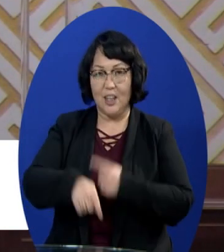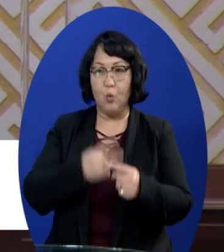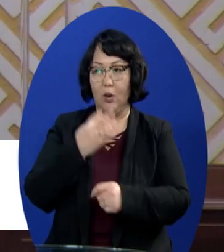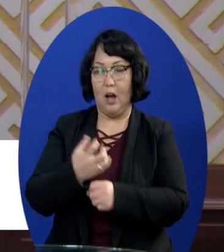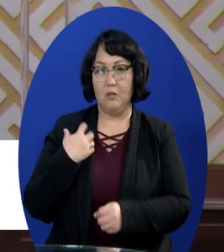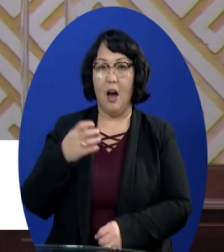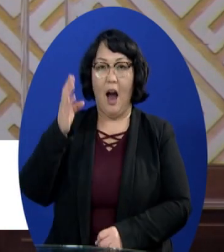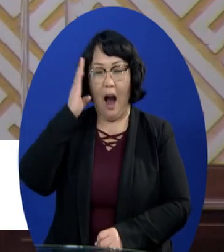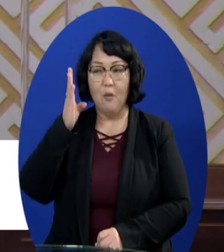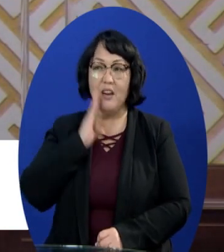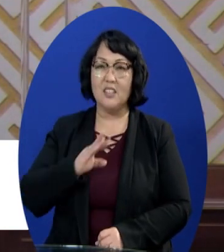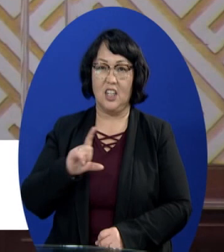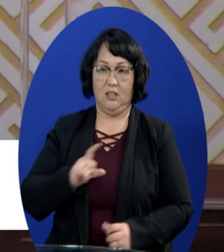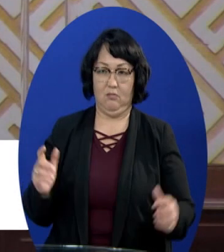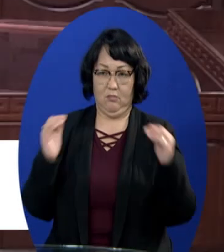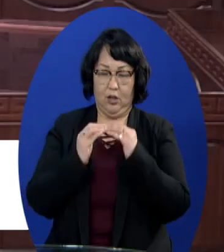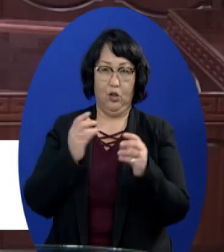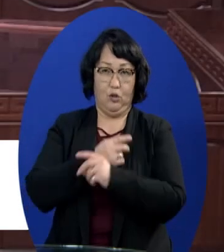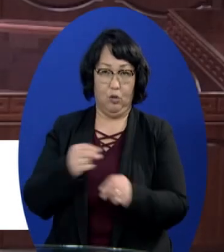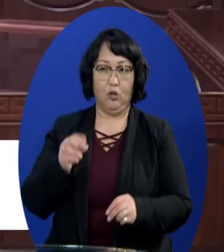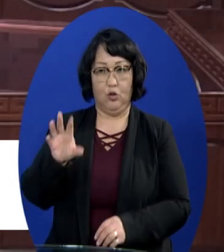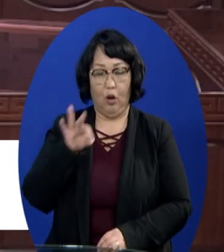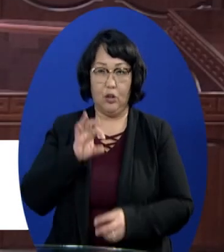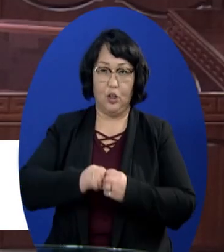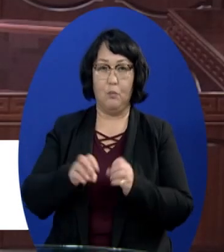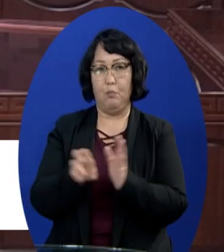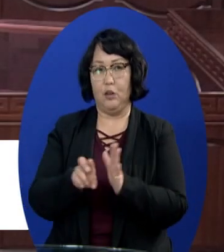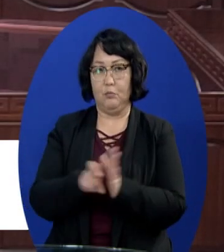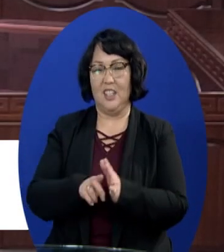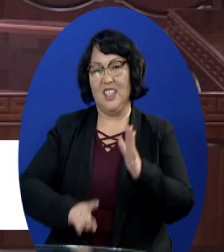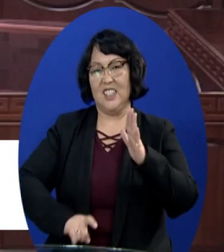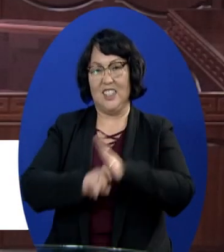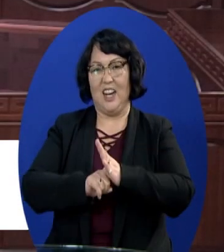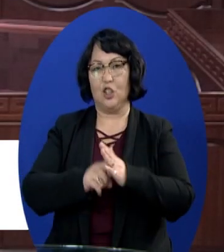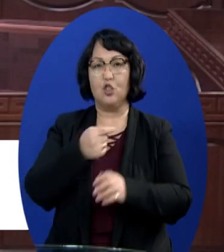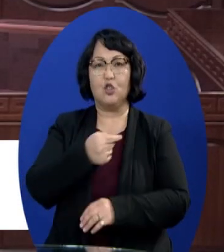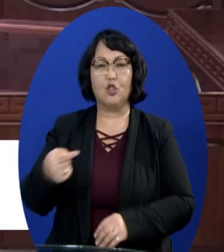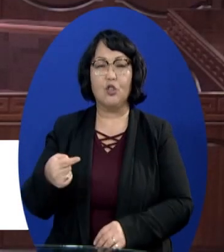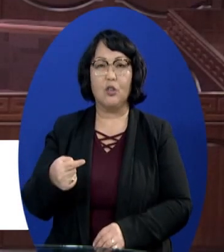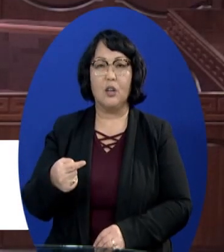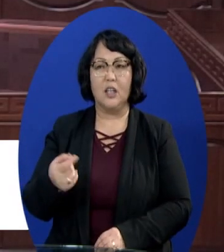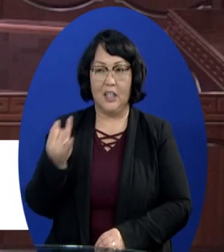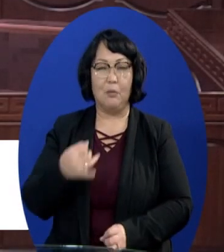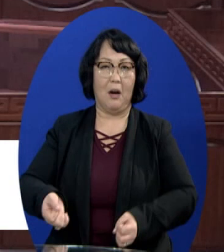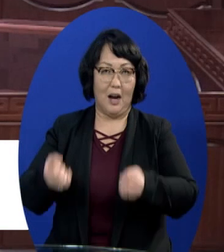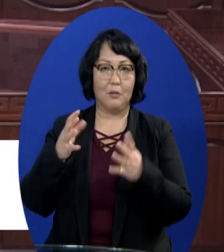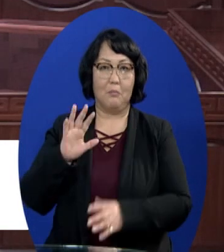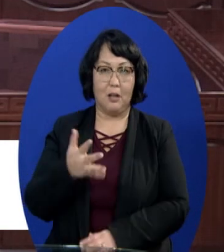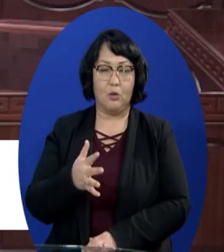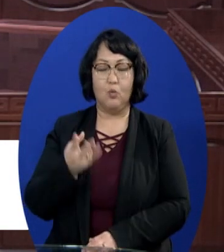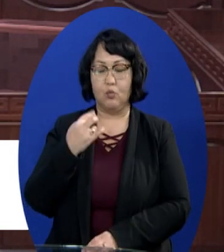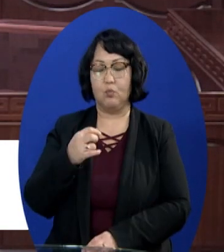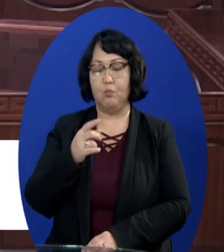их харилцсан эрх тэгш чөлөөт сонголт хийх боломжийг хязгаарлах сөрөг үр дагаврыг үүсгэхээр байгааг үндсэн хуулийн